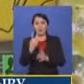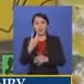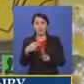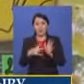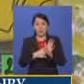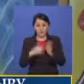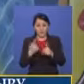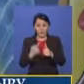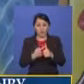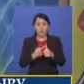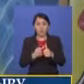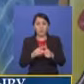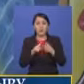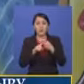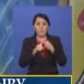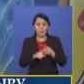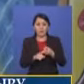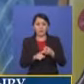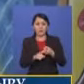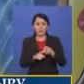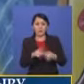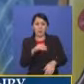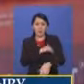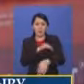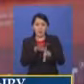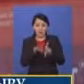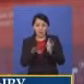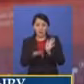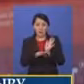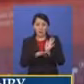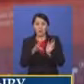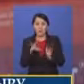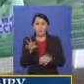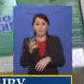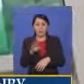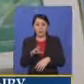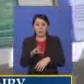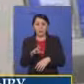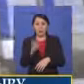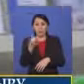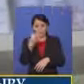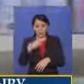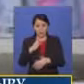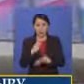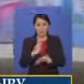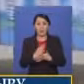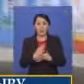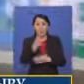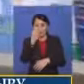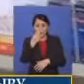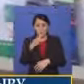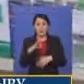аталымнан тұрады. Оған вирусқа қарсы, дене қызуын төмендететін, бактерияға қарсы және антигистаминдік дәрілер жатады. Бұл